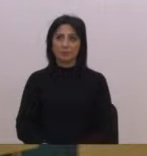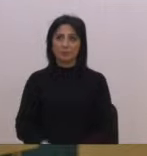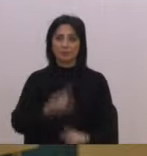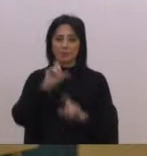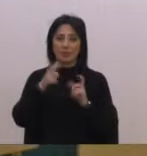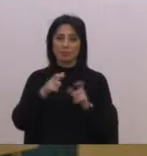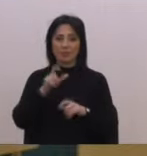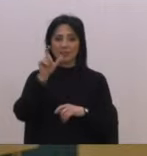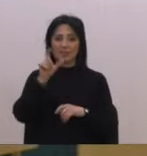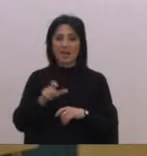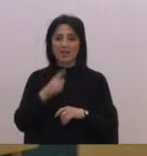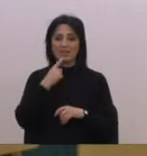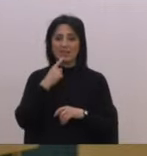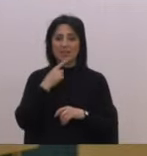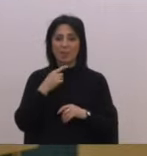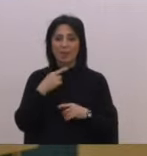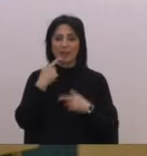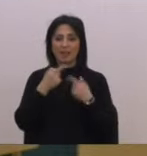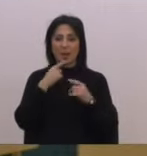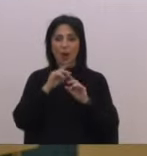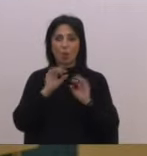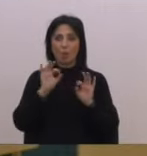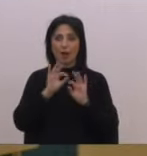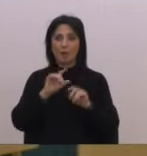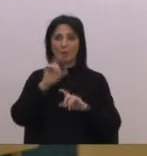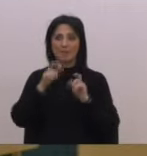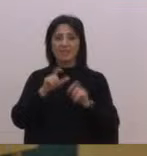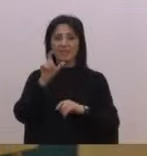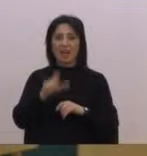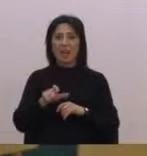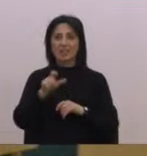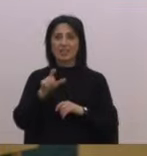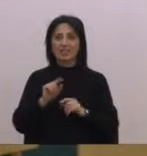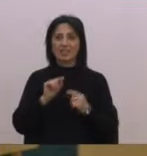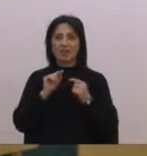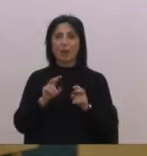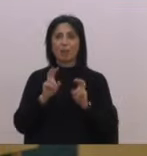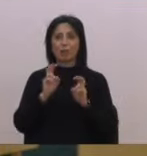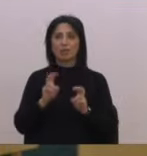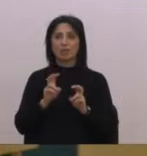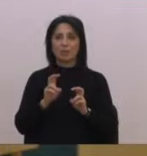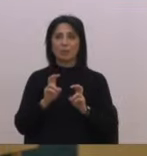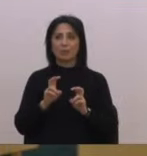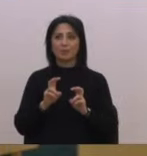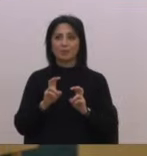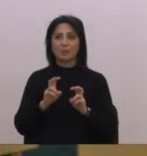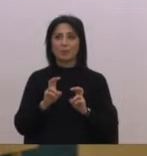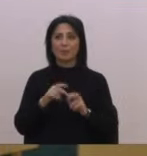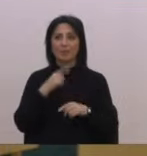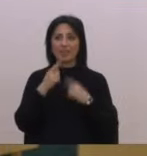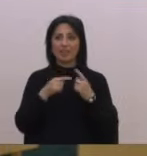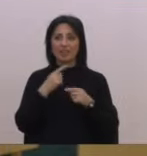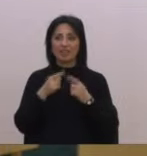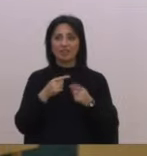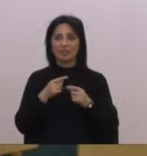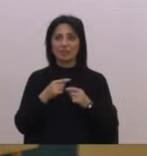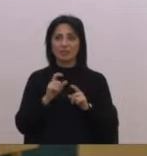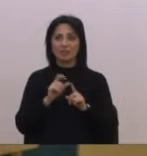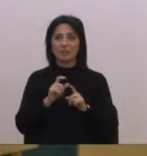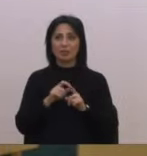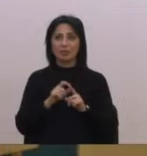თვისკაცის ენაზე ნაუბარი და მთისკაცის ვერ გაპროტესტებული ნათქვამი